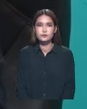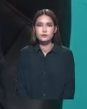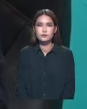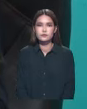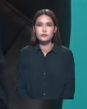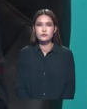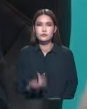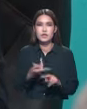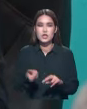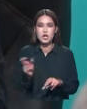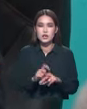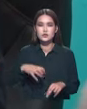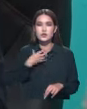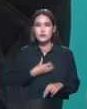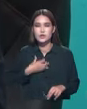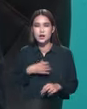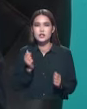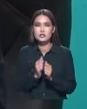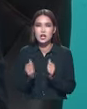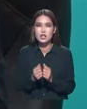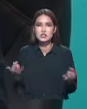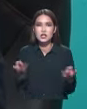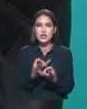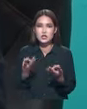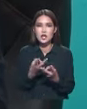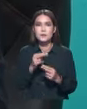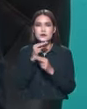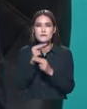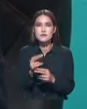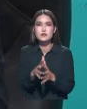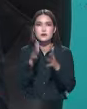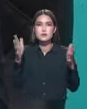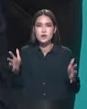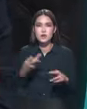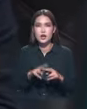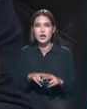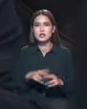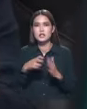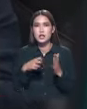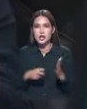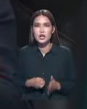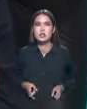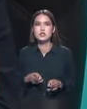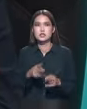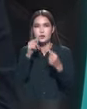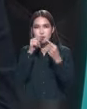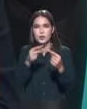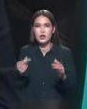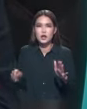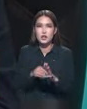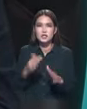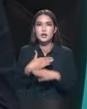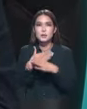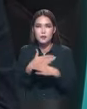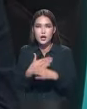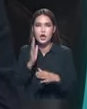Это очень важный вопрос. В каждом регионе необходимо уделять внимание вопросам профилактики противодействия коррупции. Теперь будут помогать и